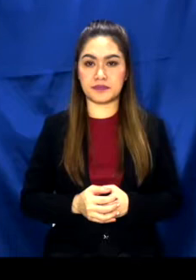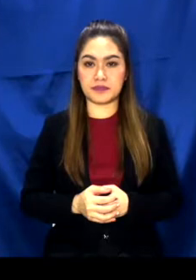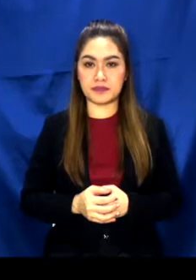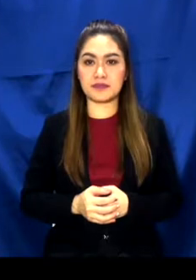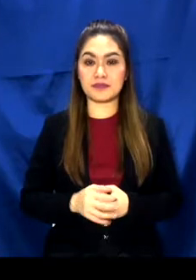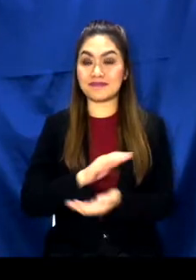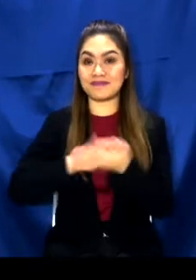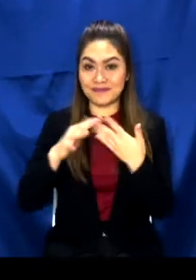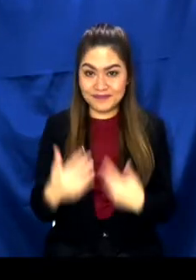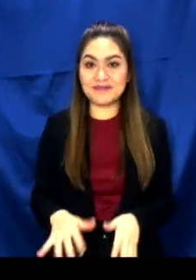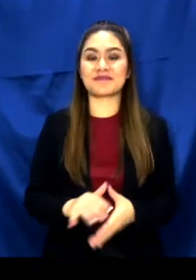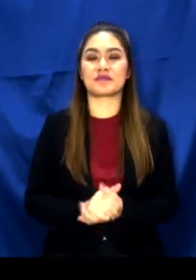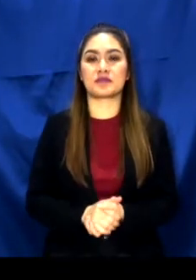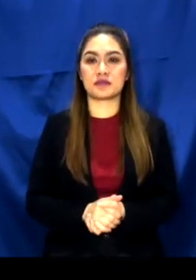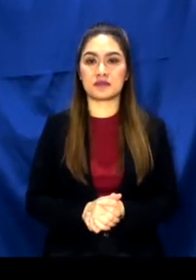พอได้แบบนี้แล้วนะคะ